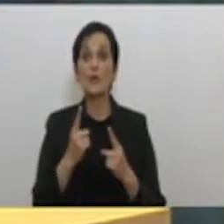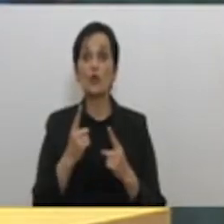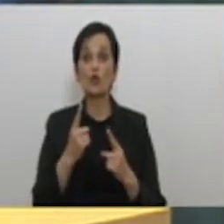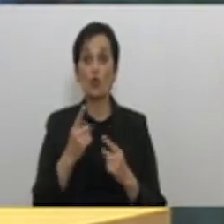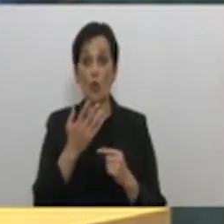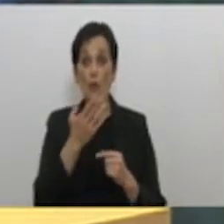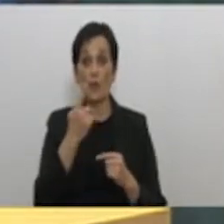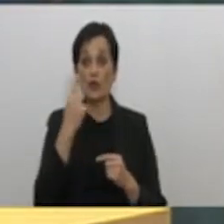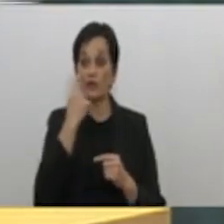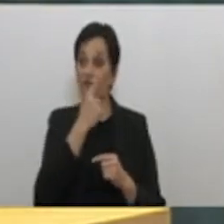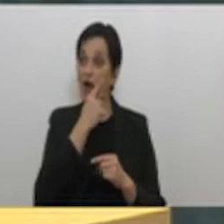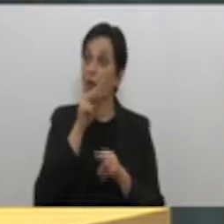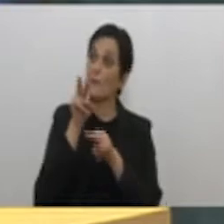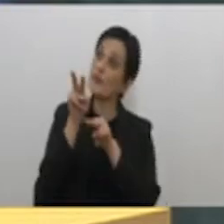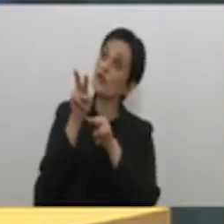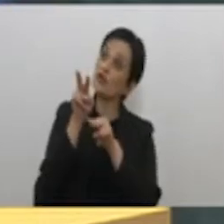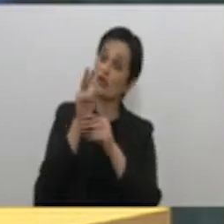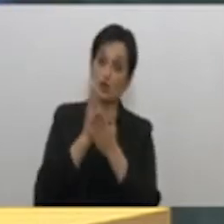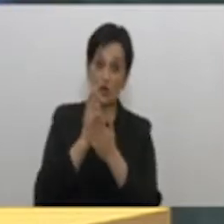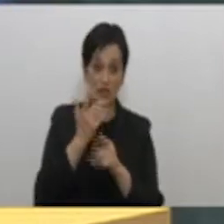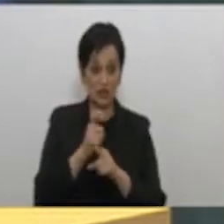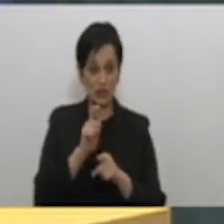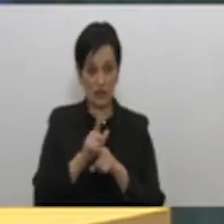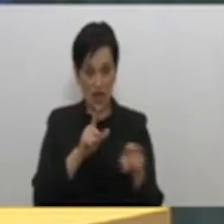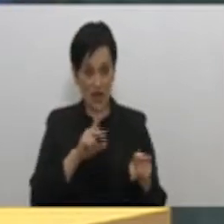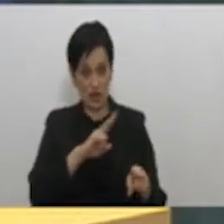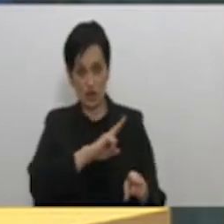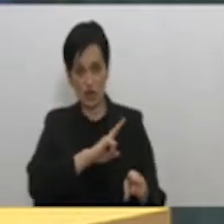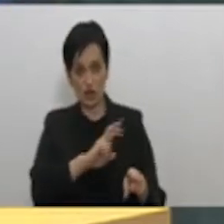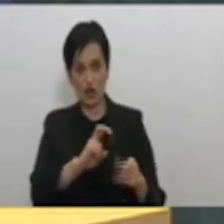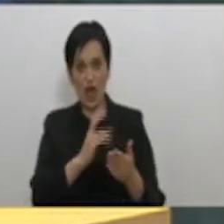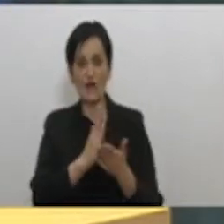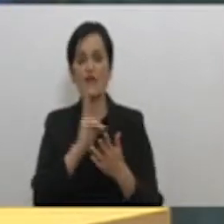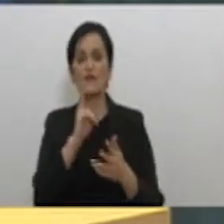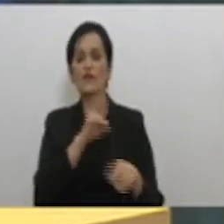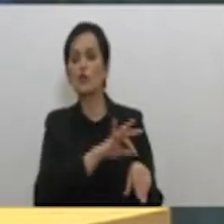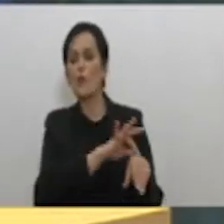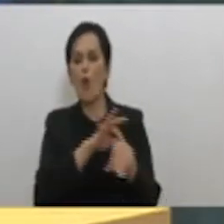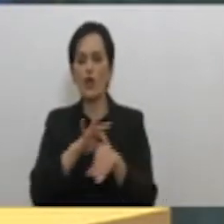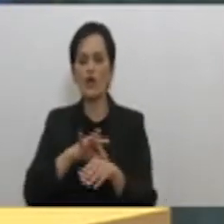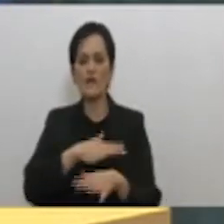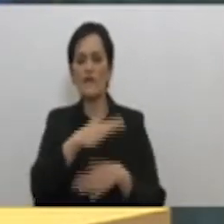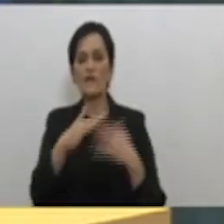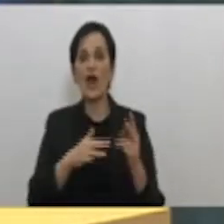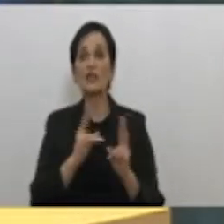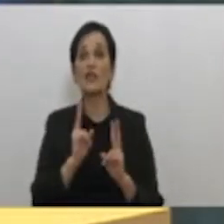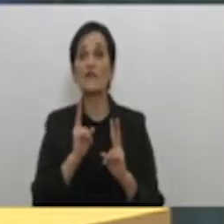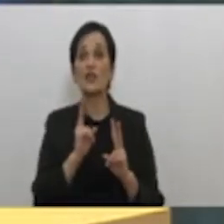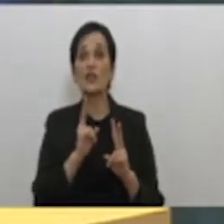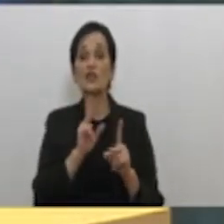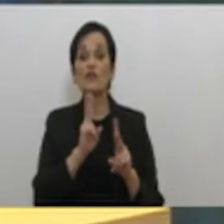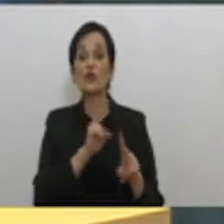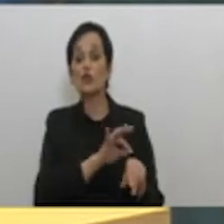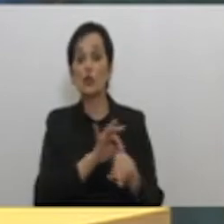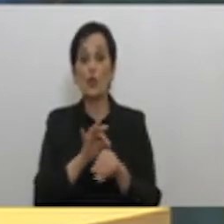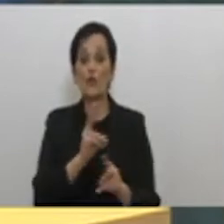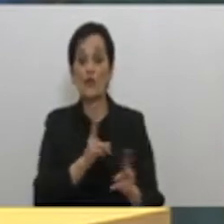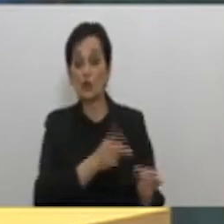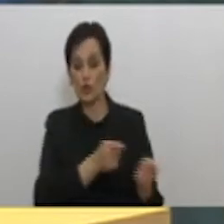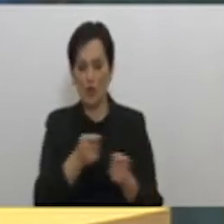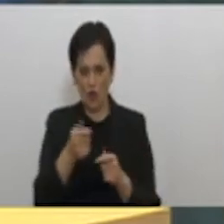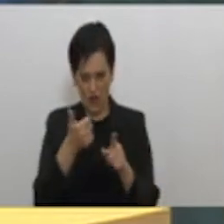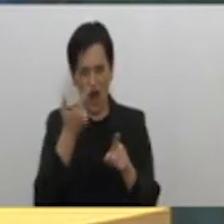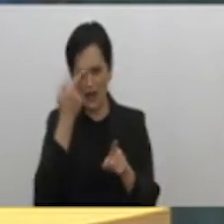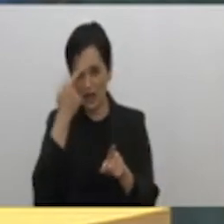car tuale psi mastore zali are așe u guardit amat cu un cohabitatia un moi cu anac. Vin voi da ne-ai scovabit, și cu ei voi scarga